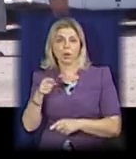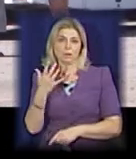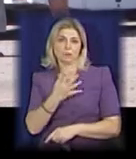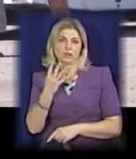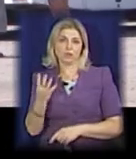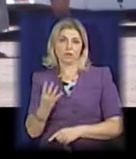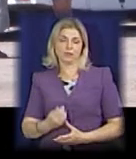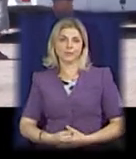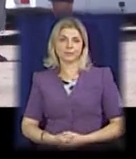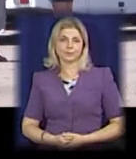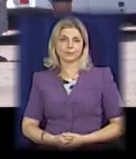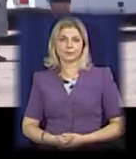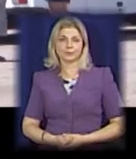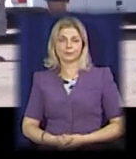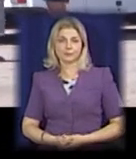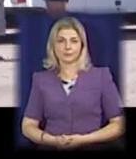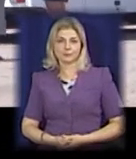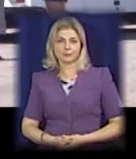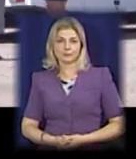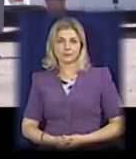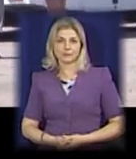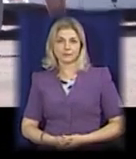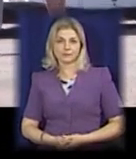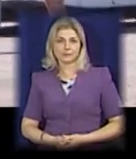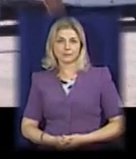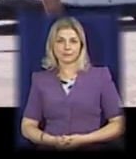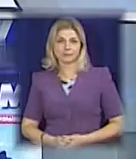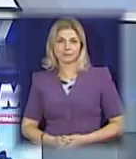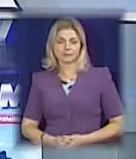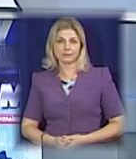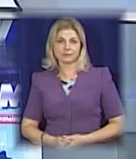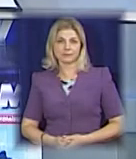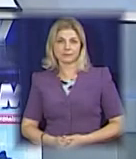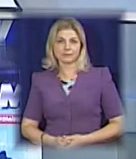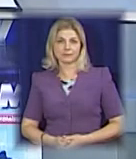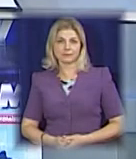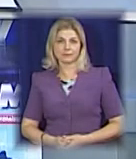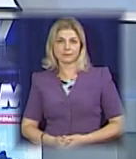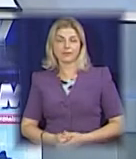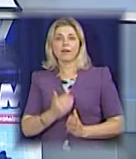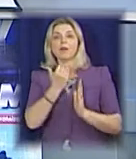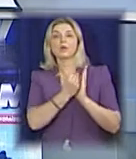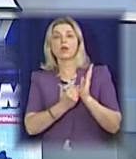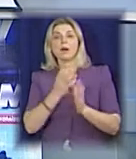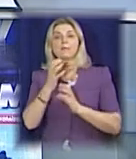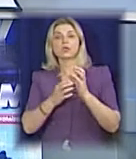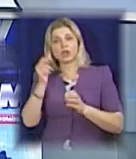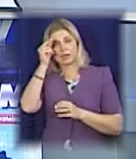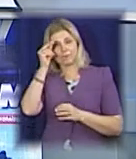Володимир Степанов, Ігор Чорний, Юлія Кускова, телевізійні новини Миколаївщини. У рамках міжнародних